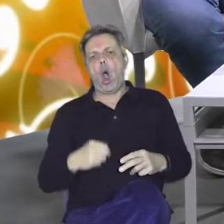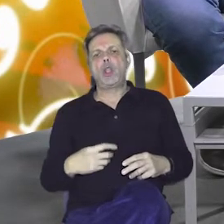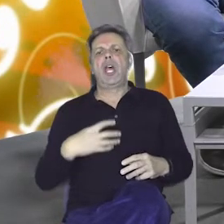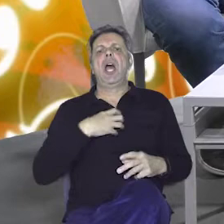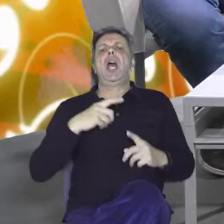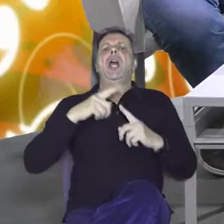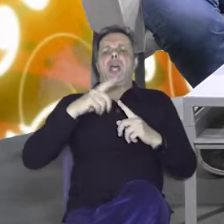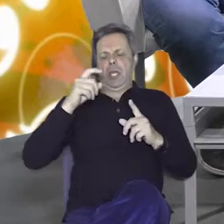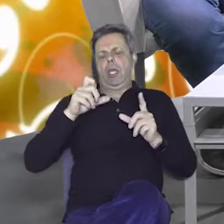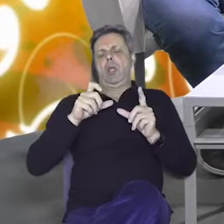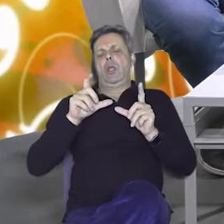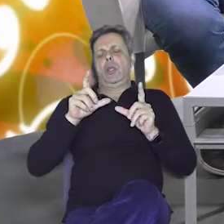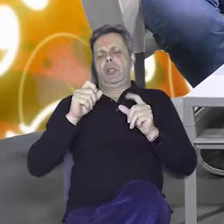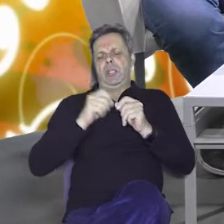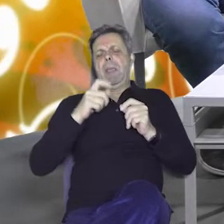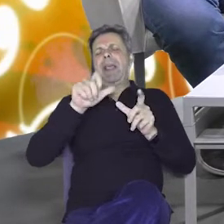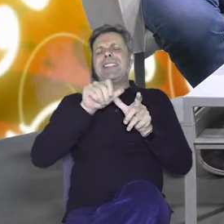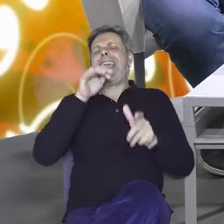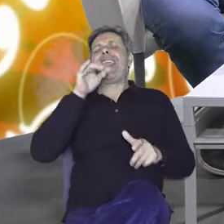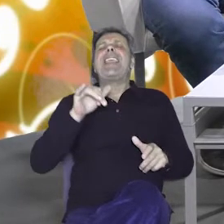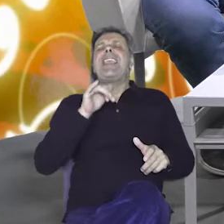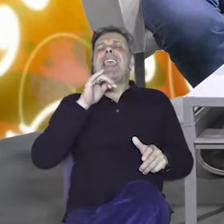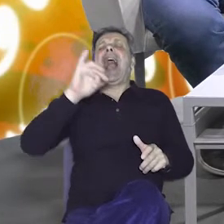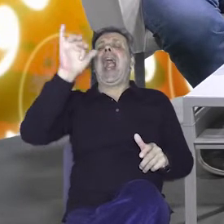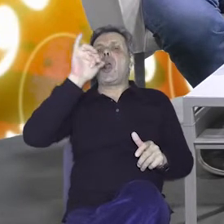tuberkuloze i alkoholizma. Ali